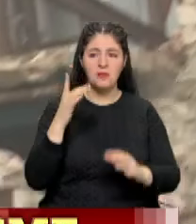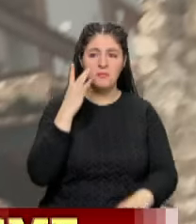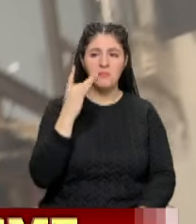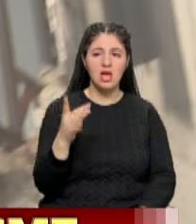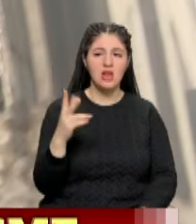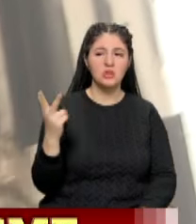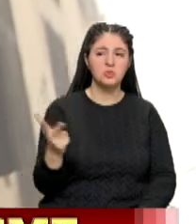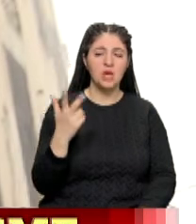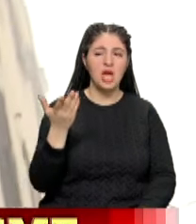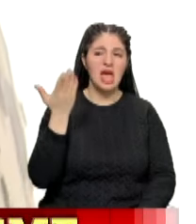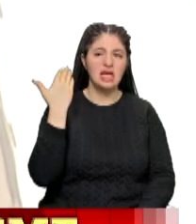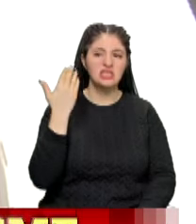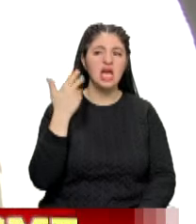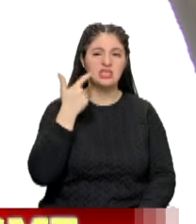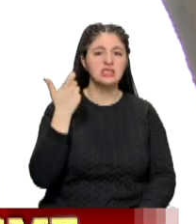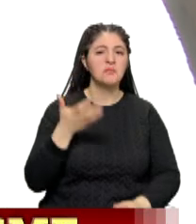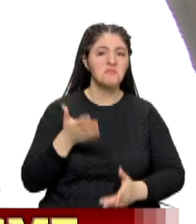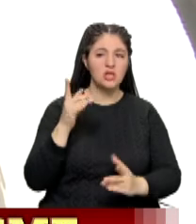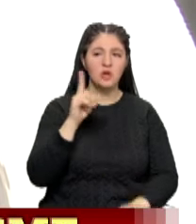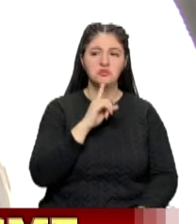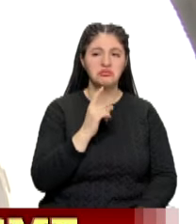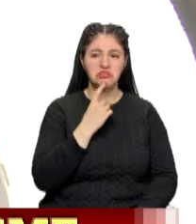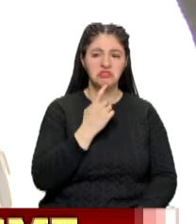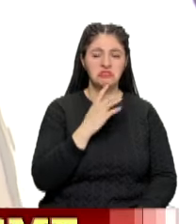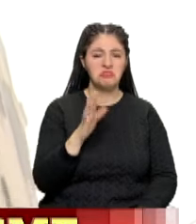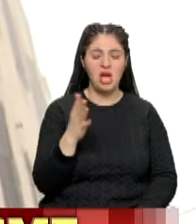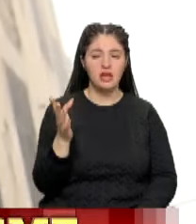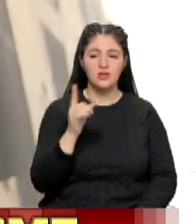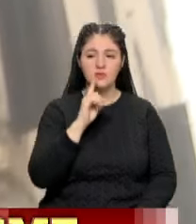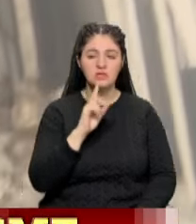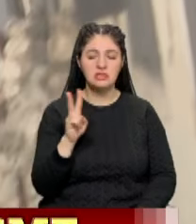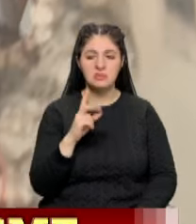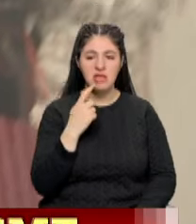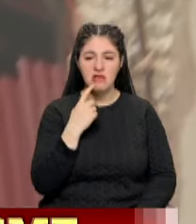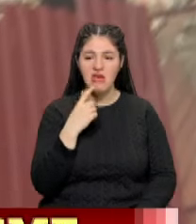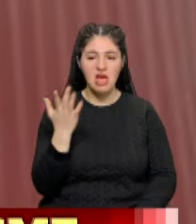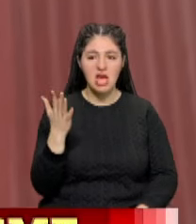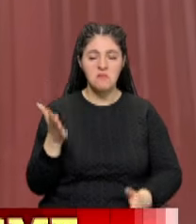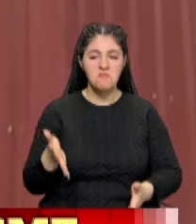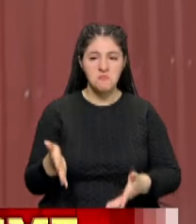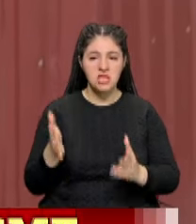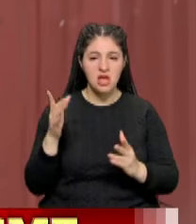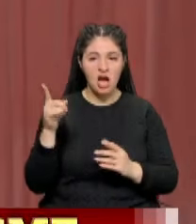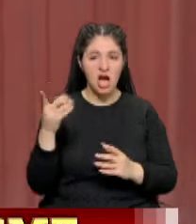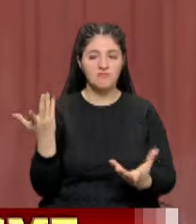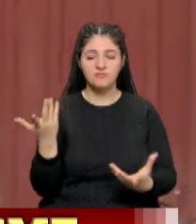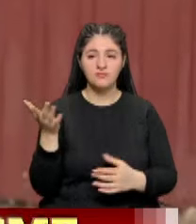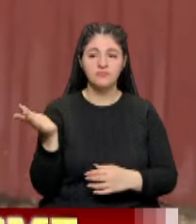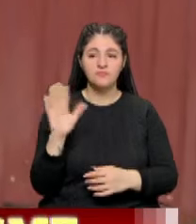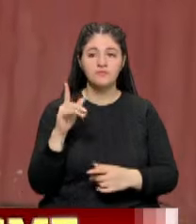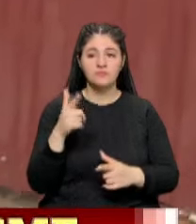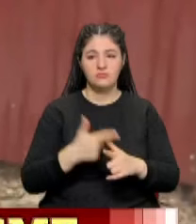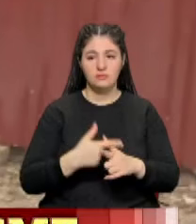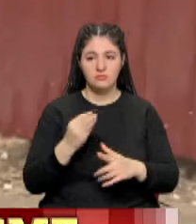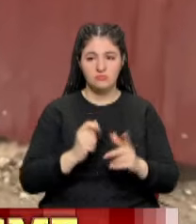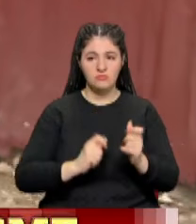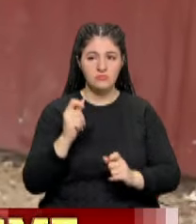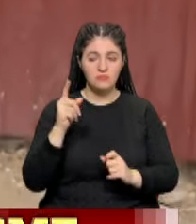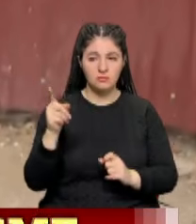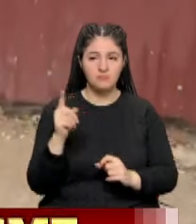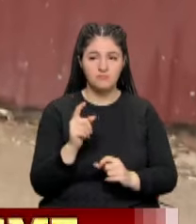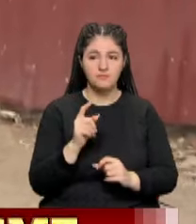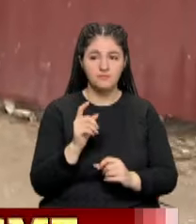ki çok eski bir yapı. 100 yıllık belki 120 yıllık bir yapı ve sonradan otel olarak